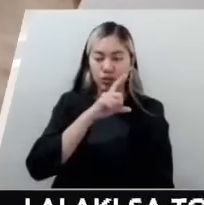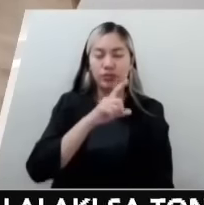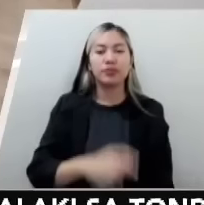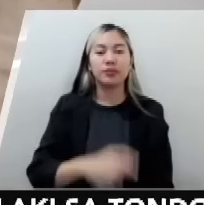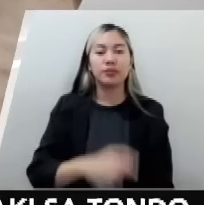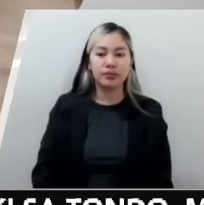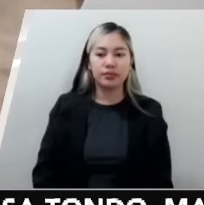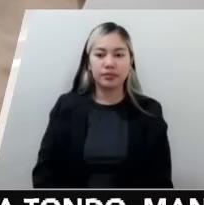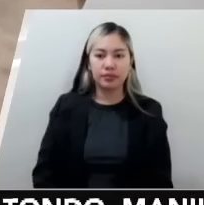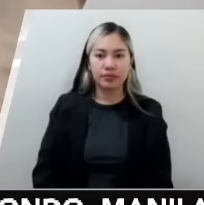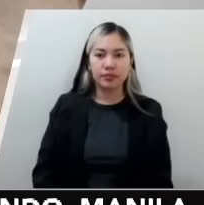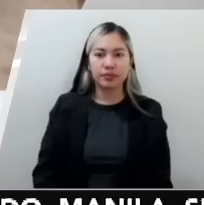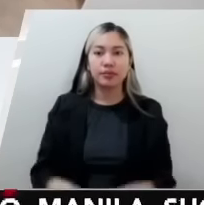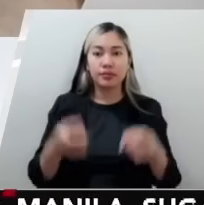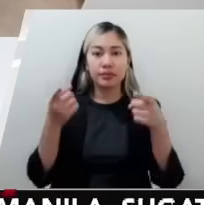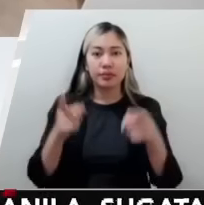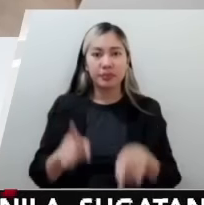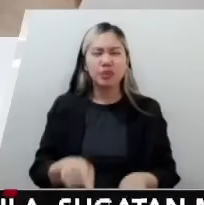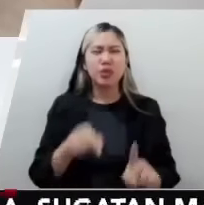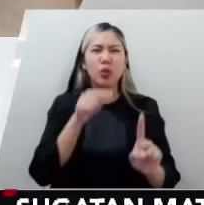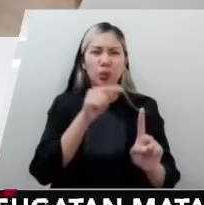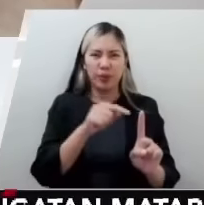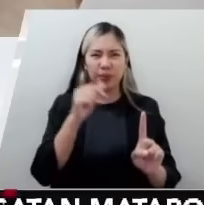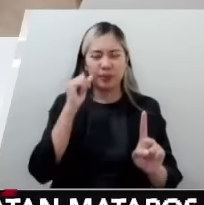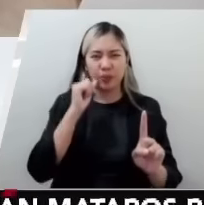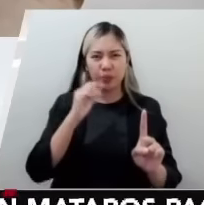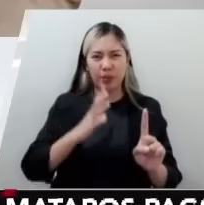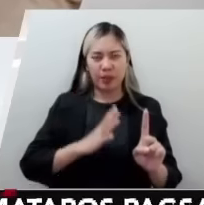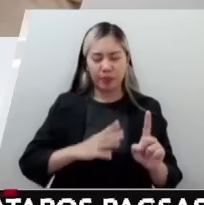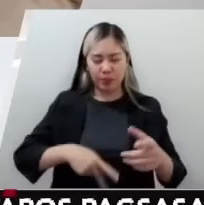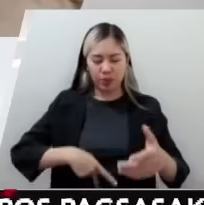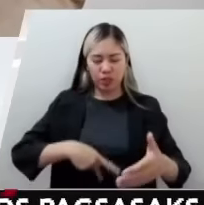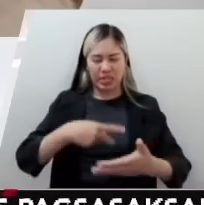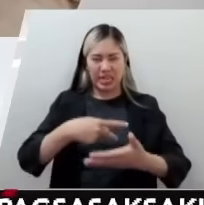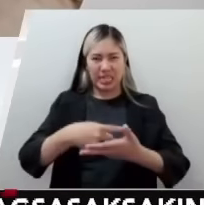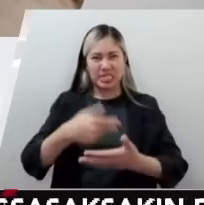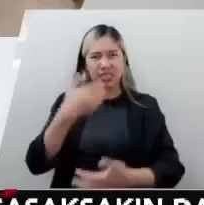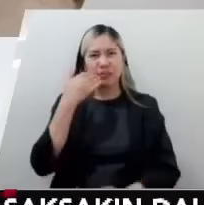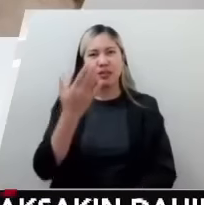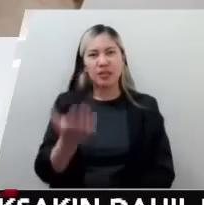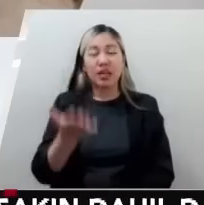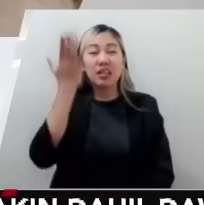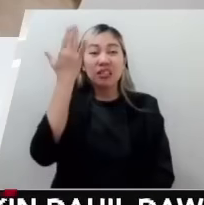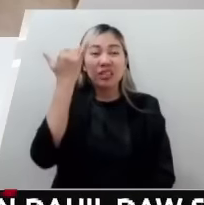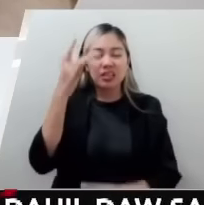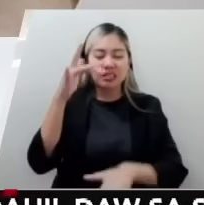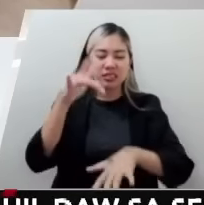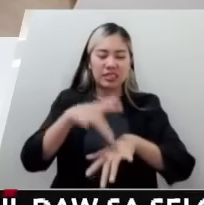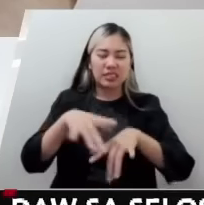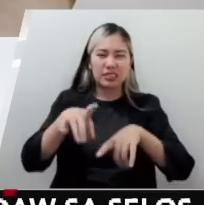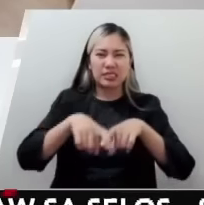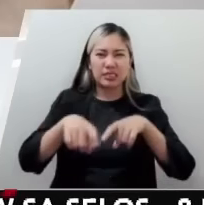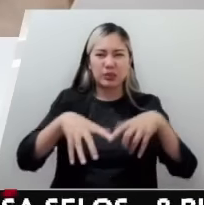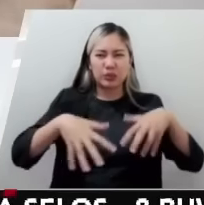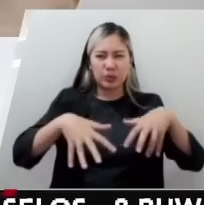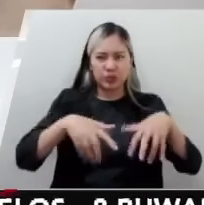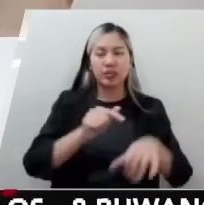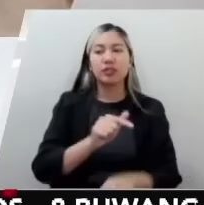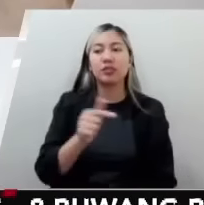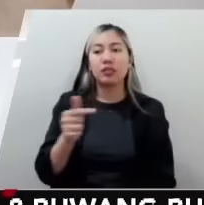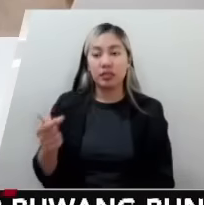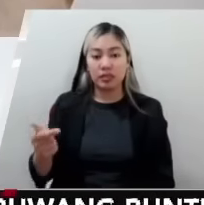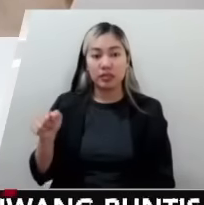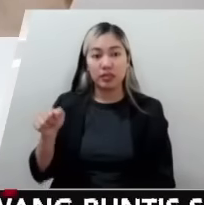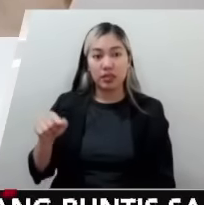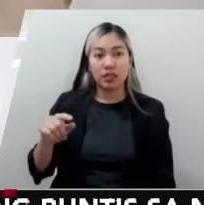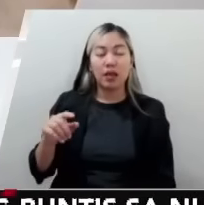Patay ang isang buntis sa Jad Nueva viscaya matapos na makuryente nawawala naman ang isang dalagitang estudyante sa Calasiao dito sa